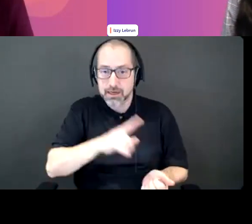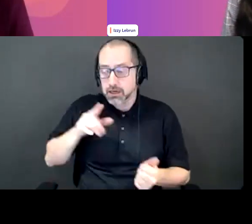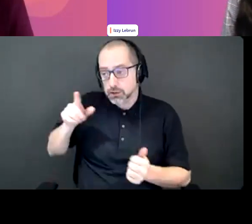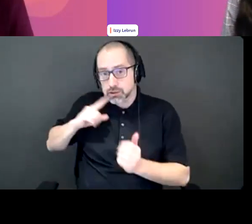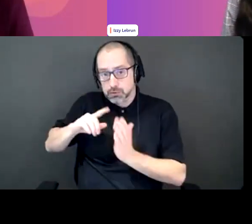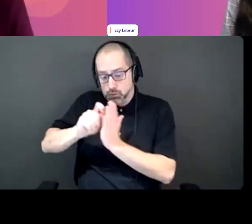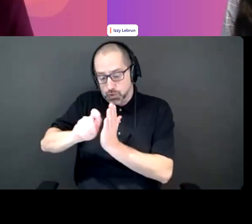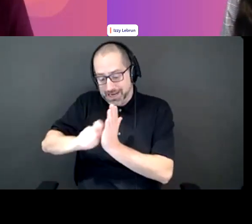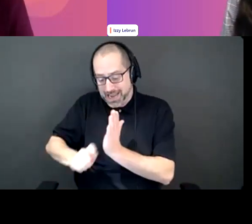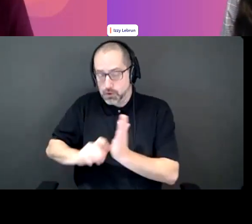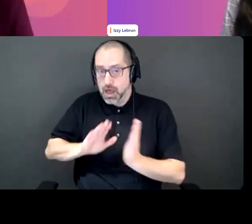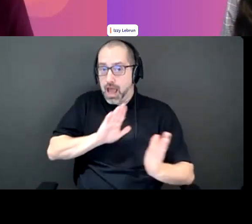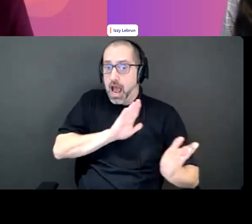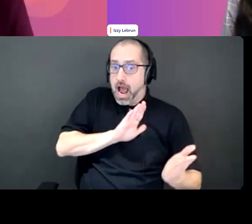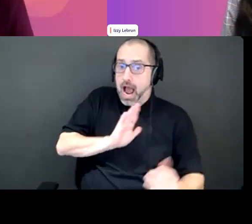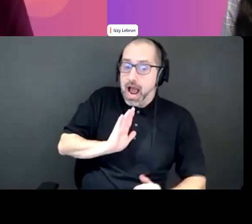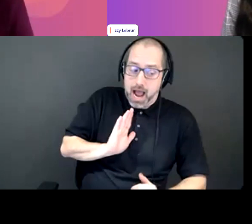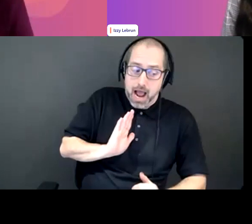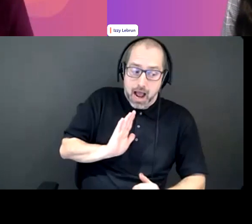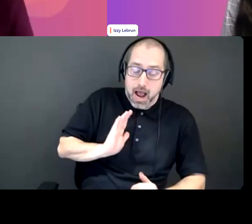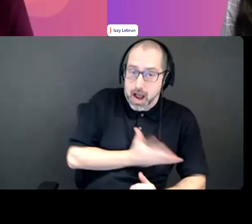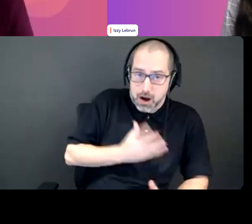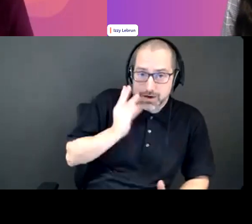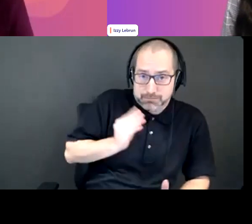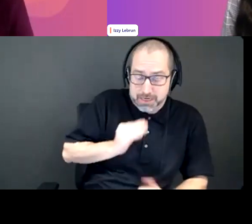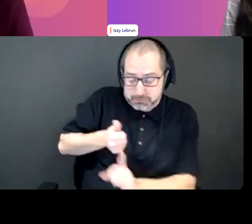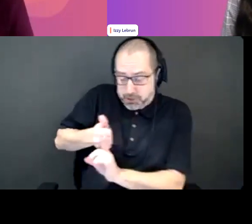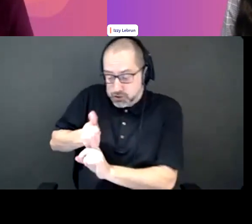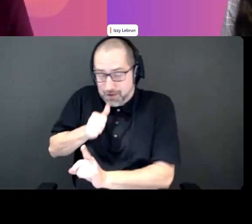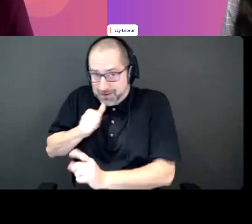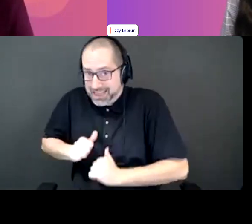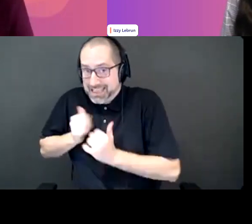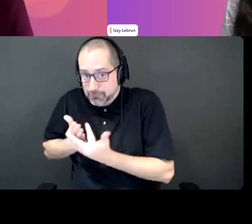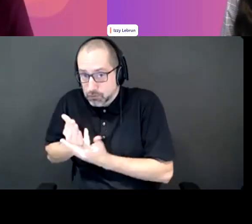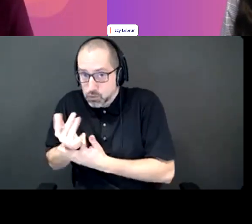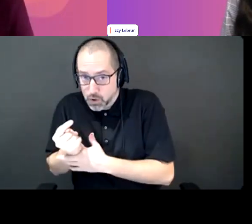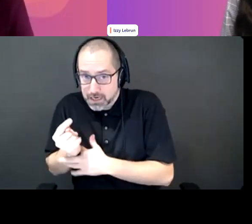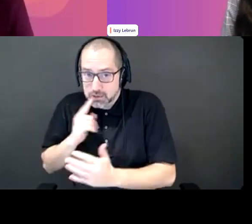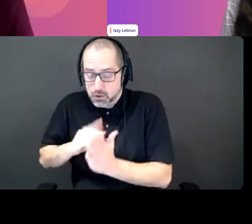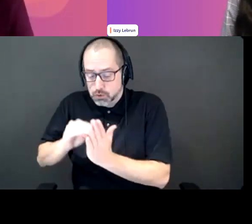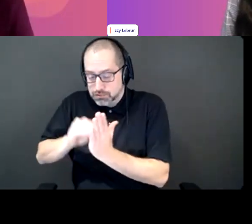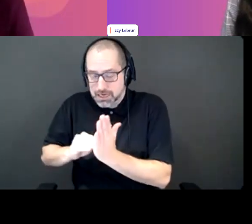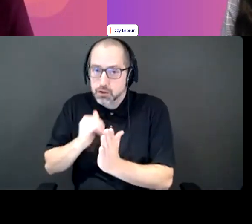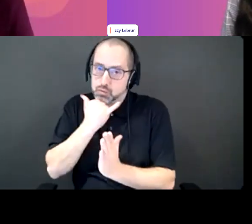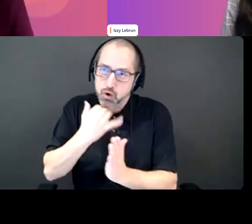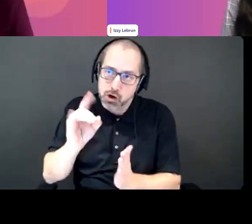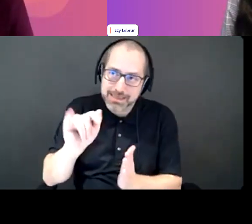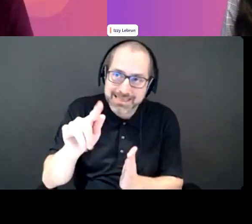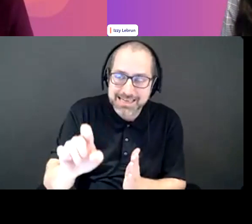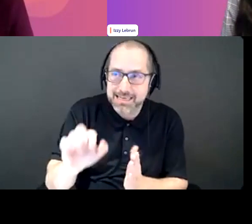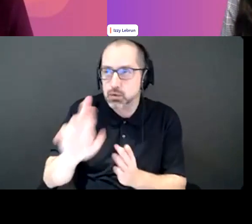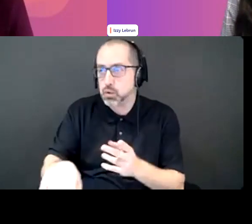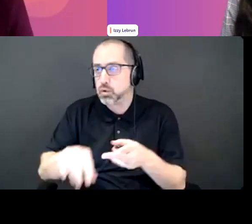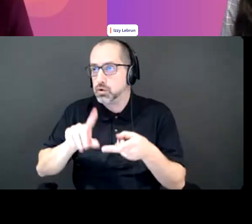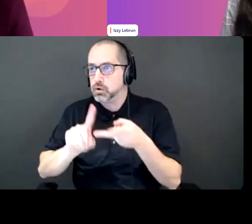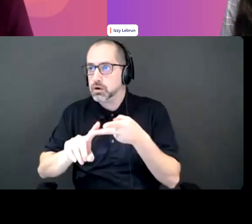alors elle écrivait donc un rapport avec donc la maltraitance que nous vivions mais parfois